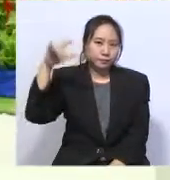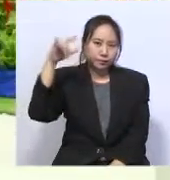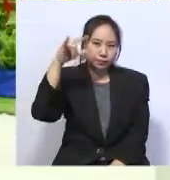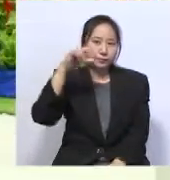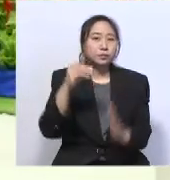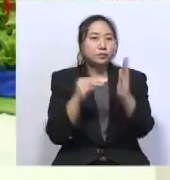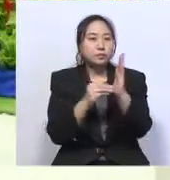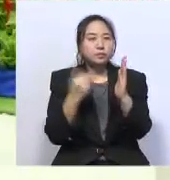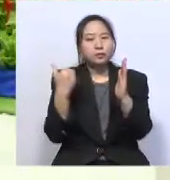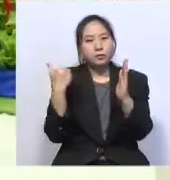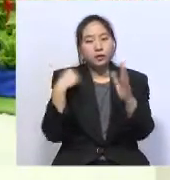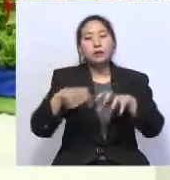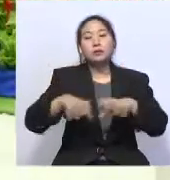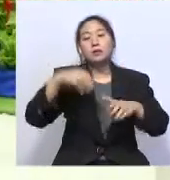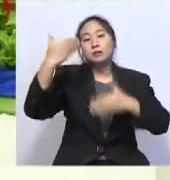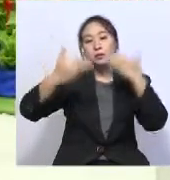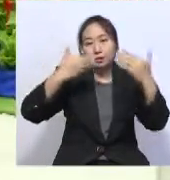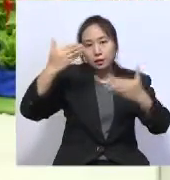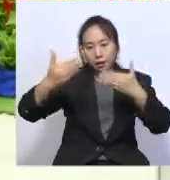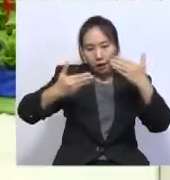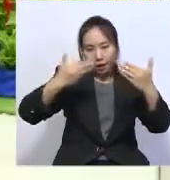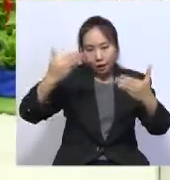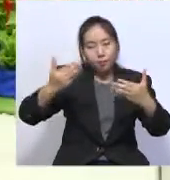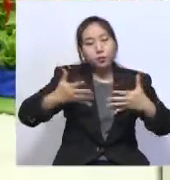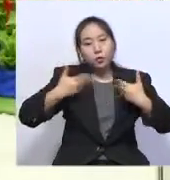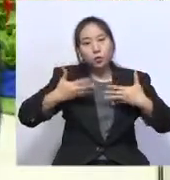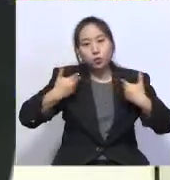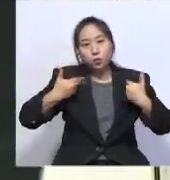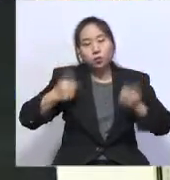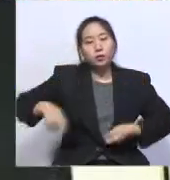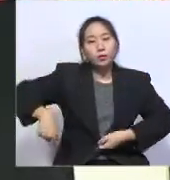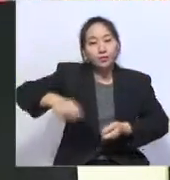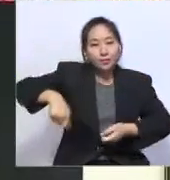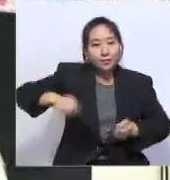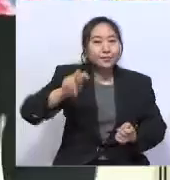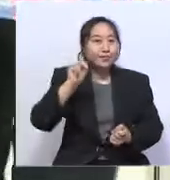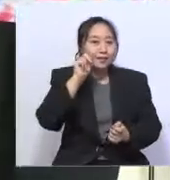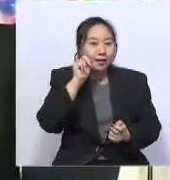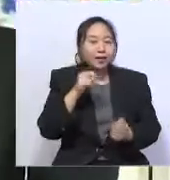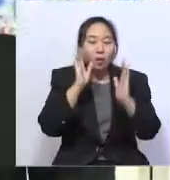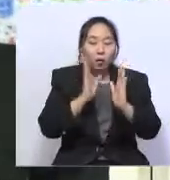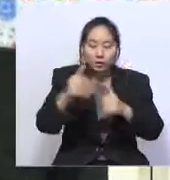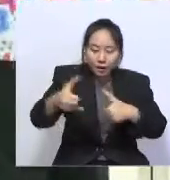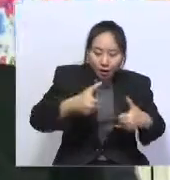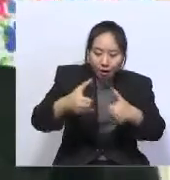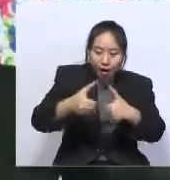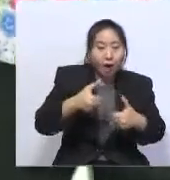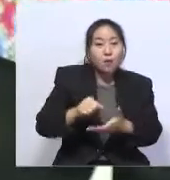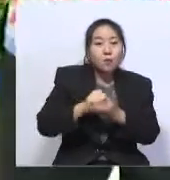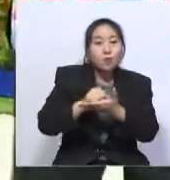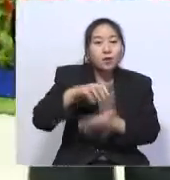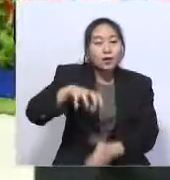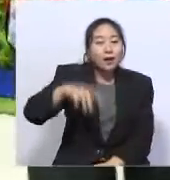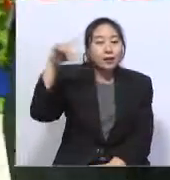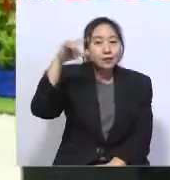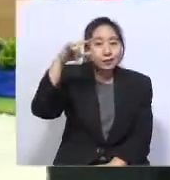อนเมืองเองก็ยังได้มีการจัดกิจกรรมสร้างสีสันมอบความสุขในช่วงเทศกาลสงกรานต์ให้กับผู้ที่มาใช้บริการภายในท่าอากา